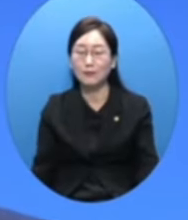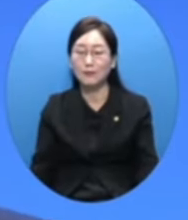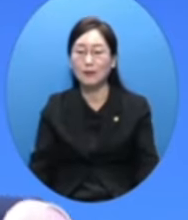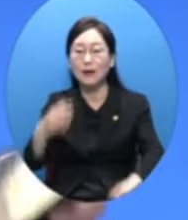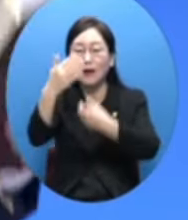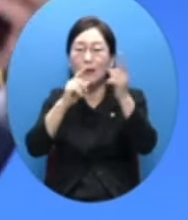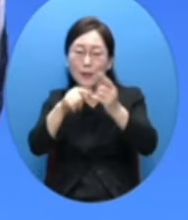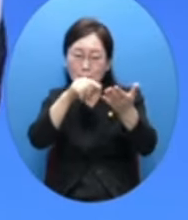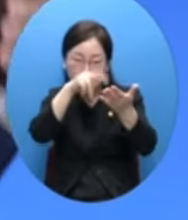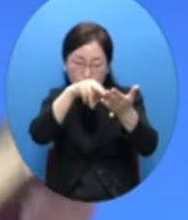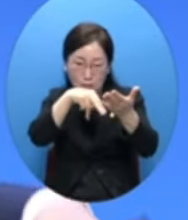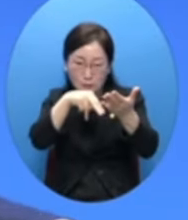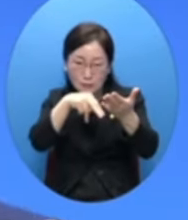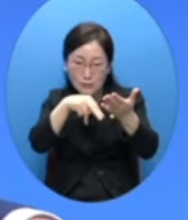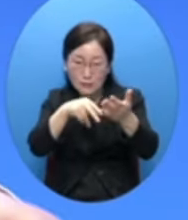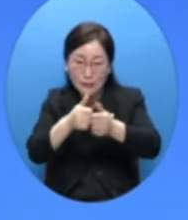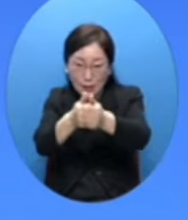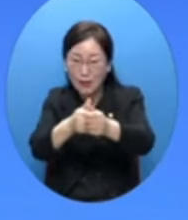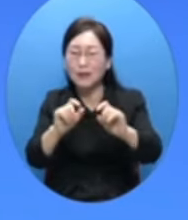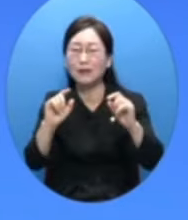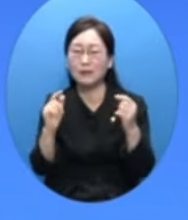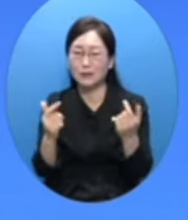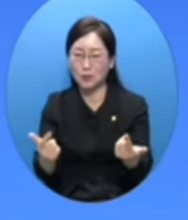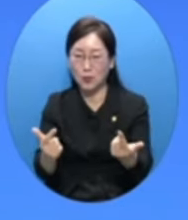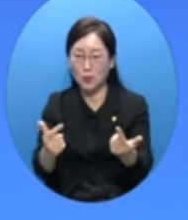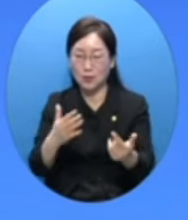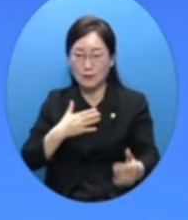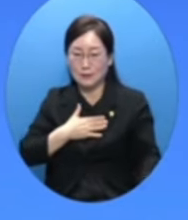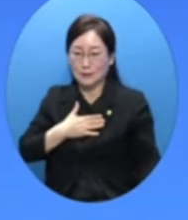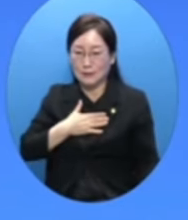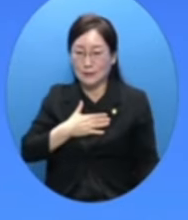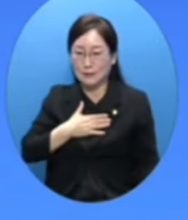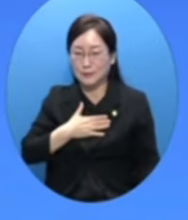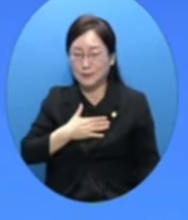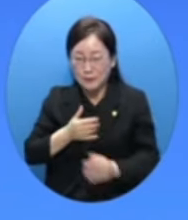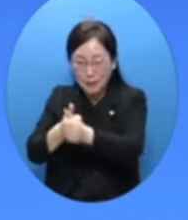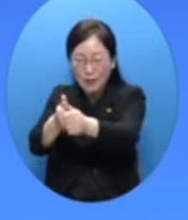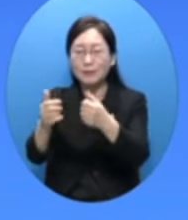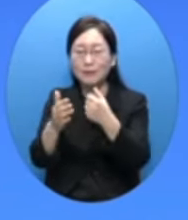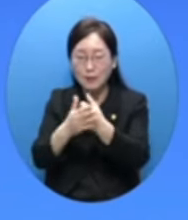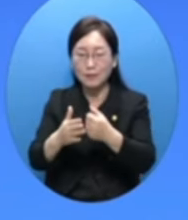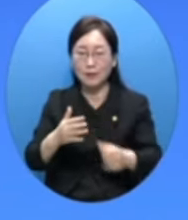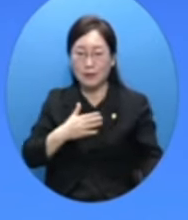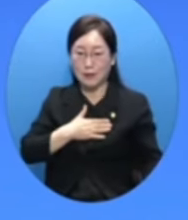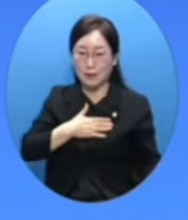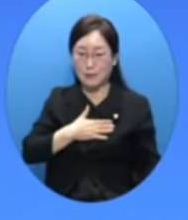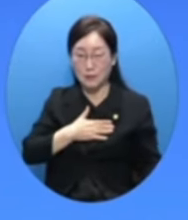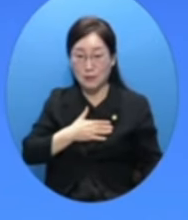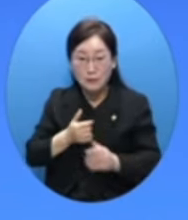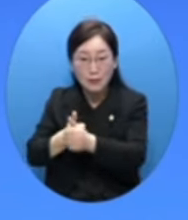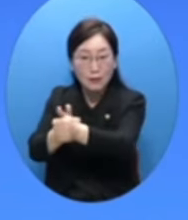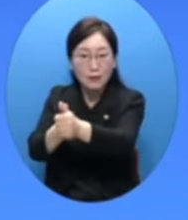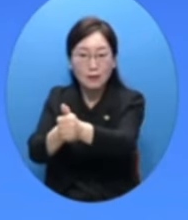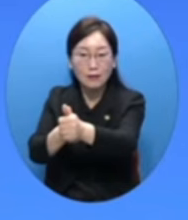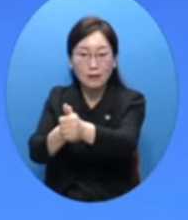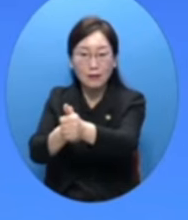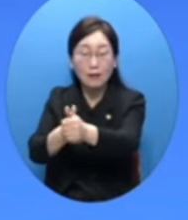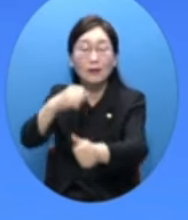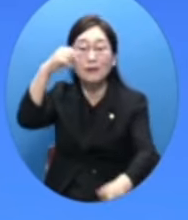말씀을 붙잡고 말씀을 의지하는 것이 아니라 내 감정을 의존하기 때문에 그렇습니다. 내 감정을 의존해서